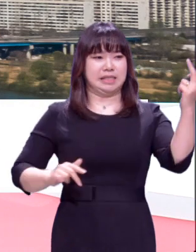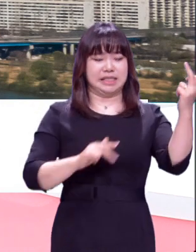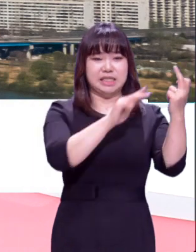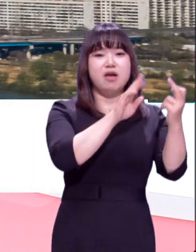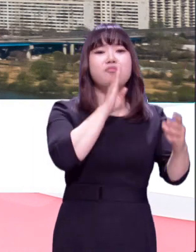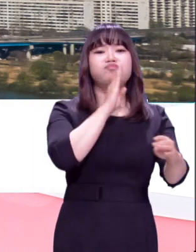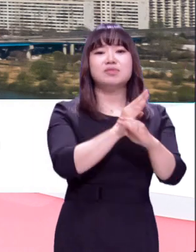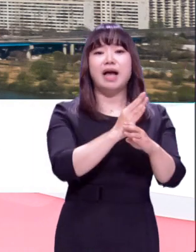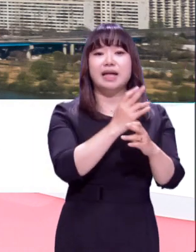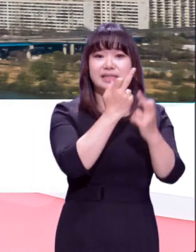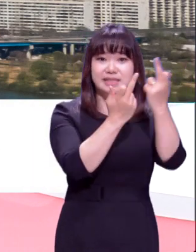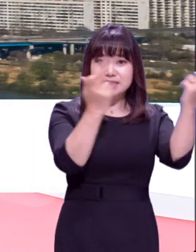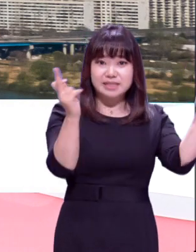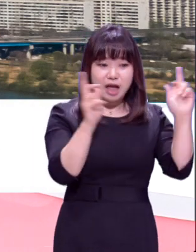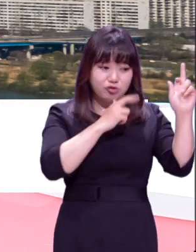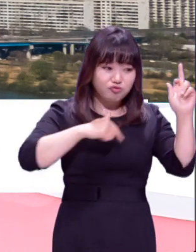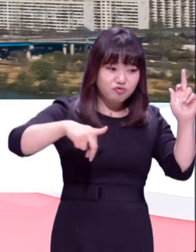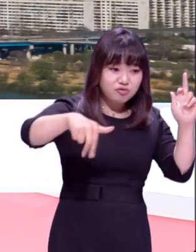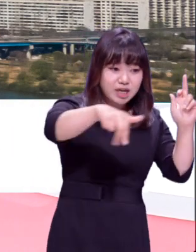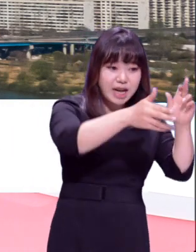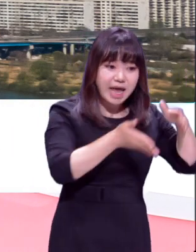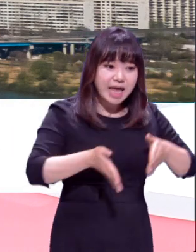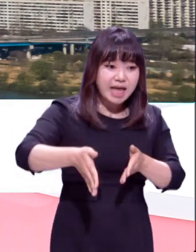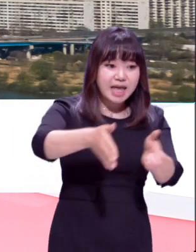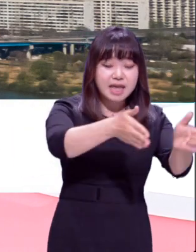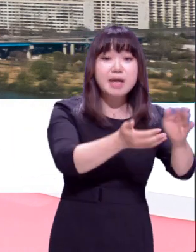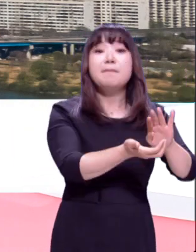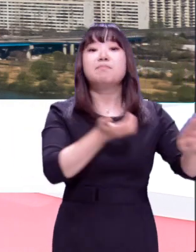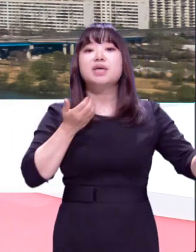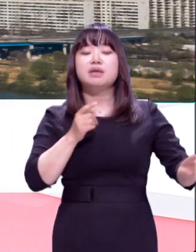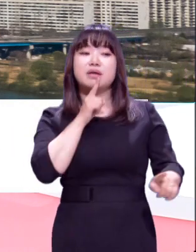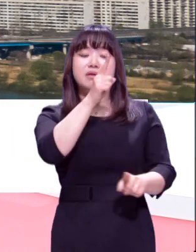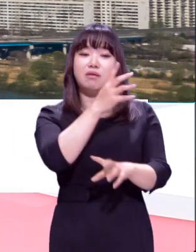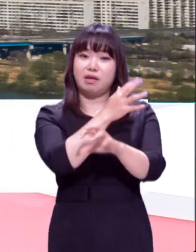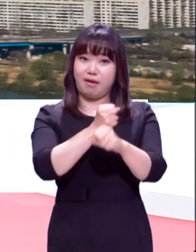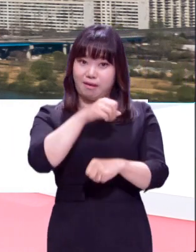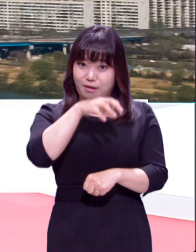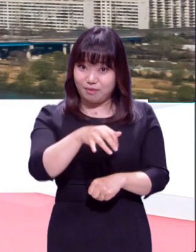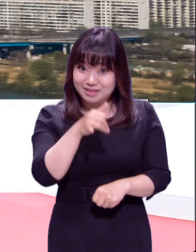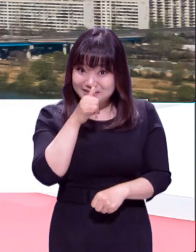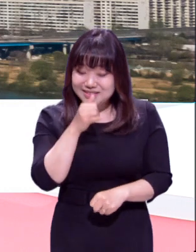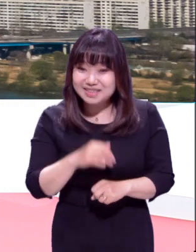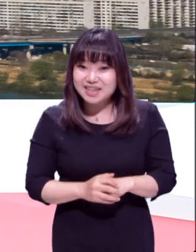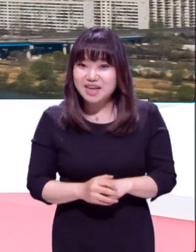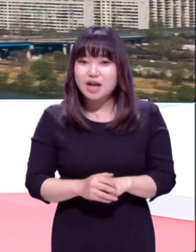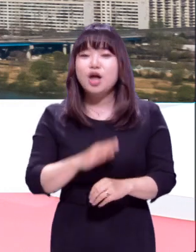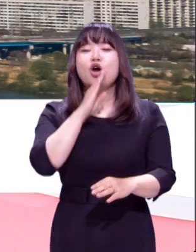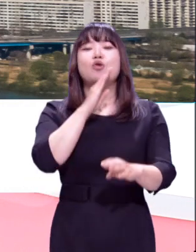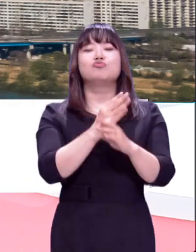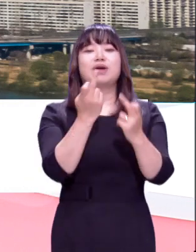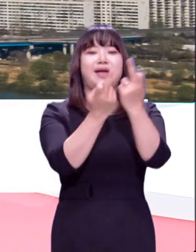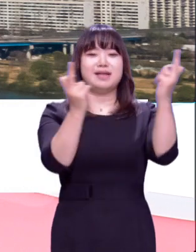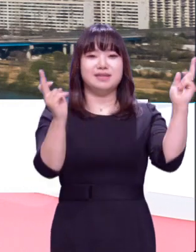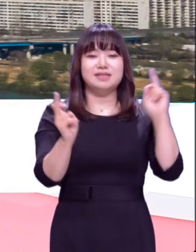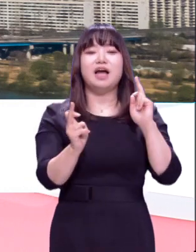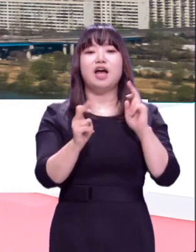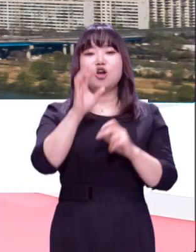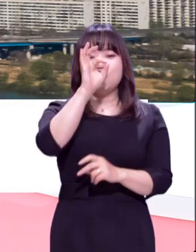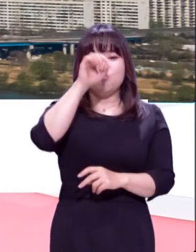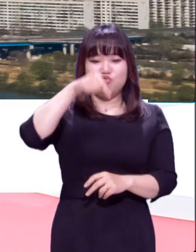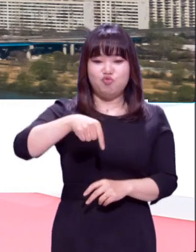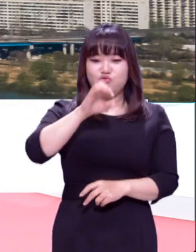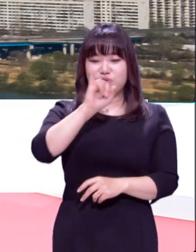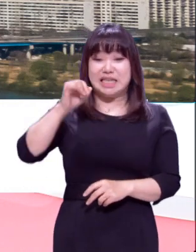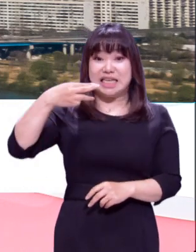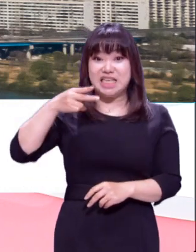북한산 국립공원 둘레길 가운데 유일하게 사전 예약제로 등반해야 하는 곳이 있습니다. 바로 북한산 국립공원